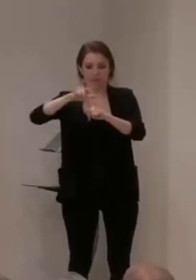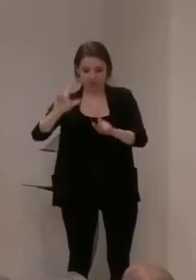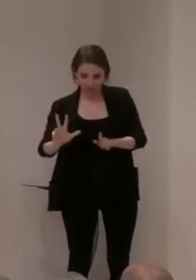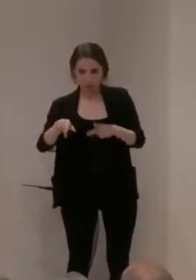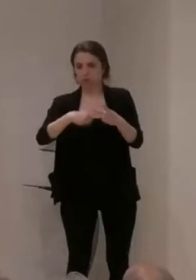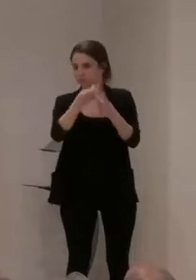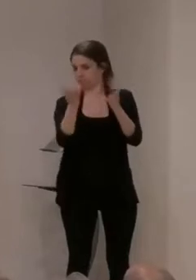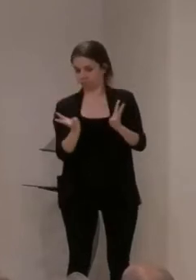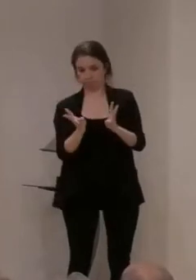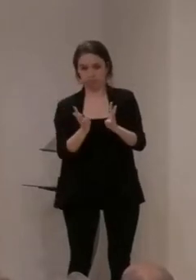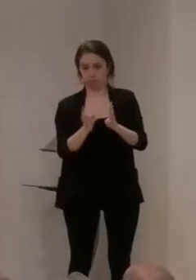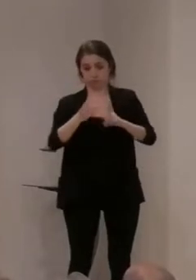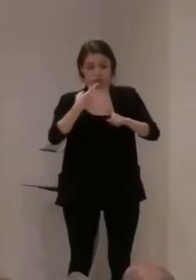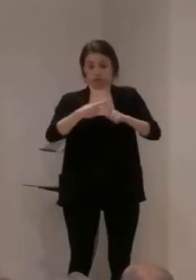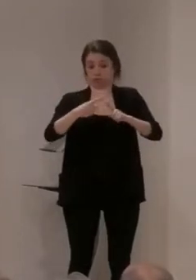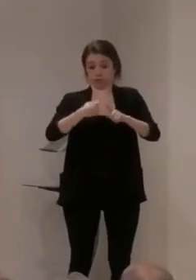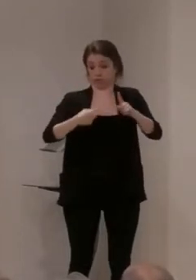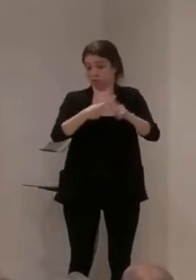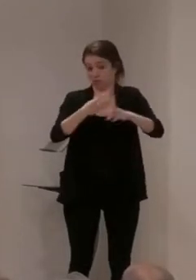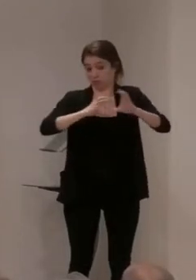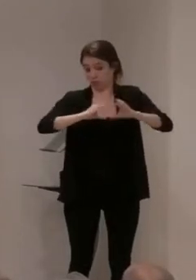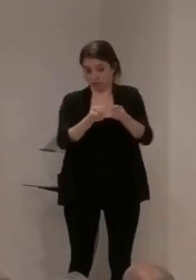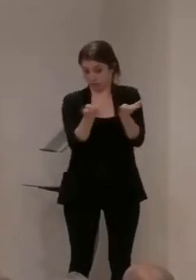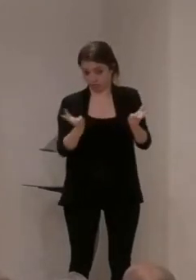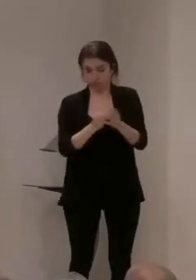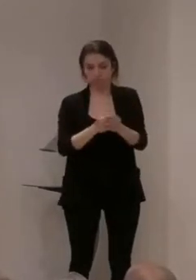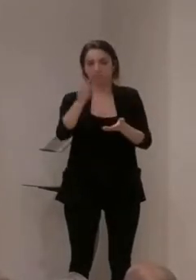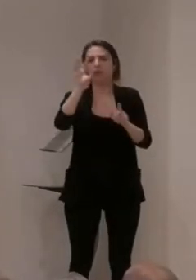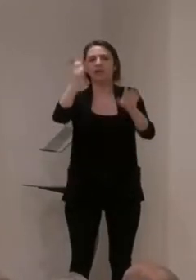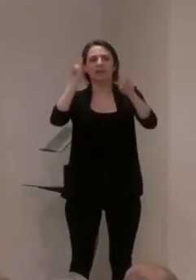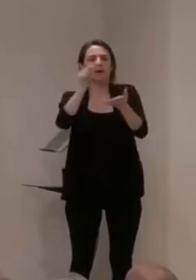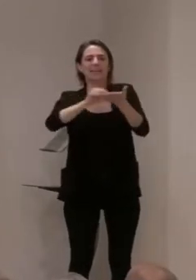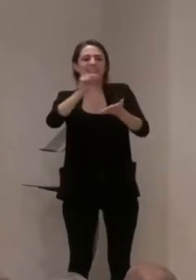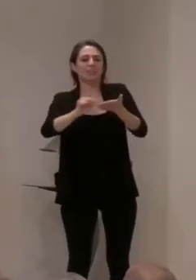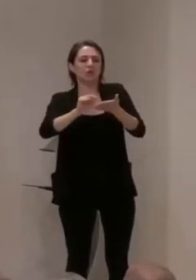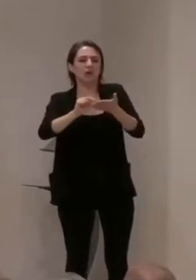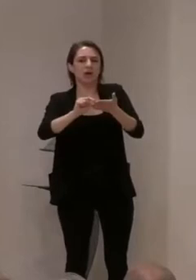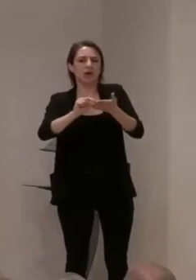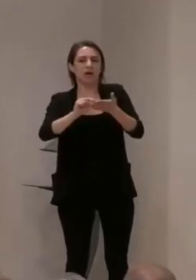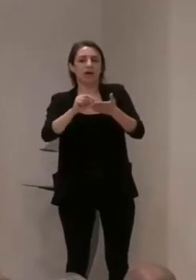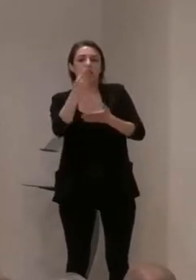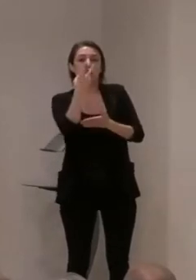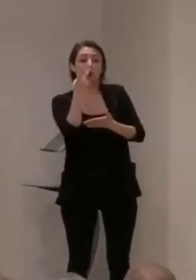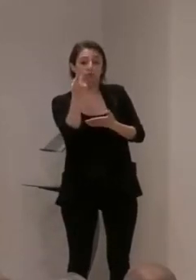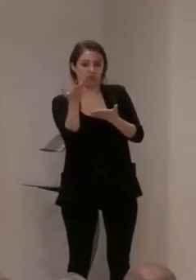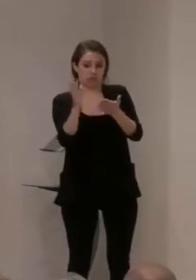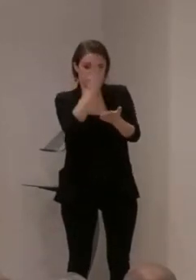moltes altres coses, mitjans doncs, per tots coneguts. Com a escriptor, em consta que ha publicat una dotzena de